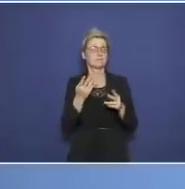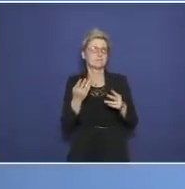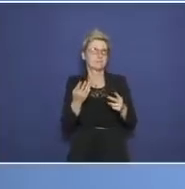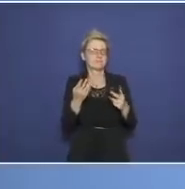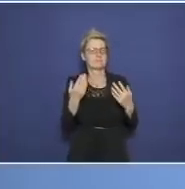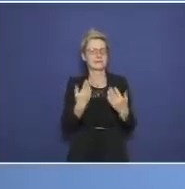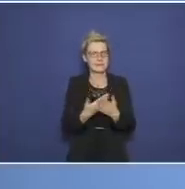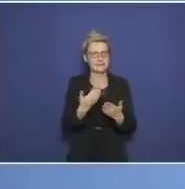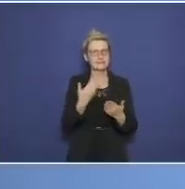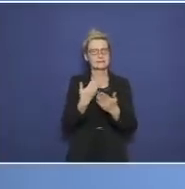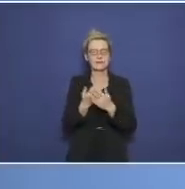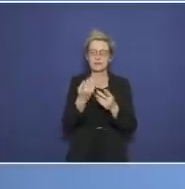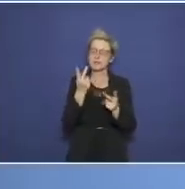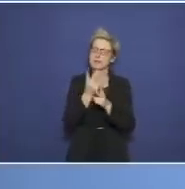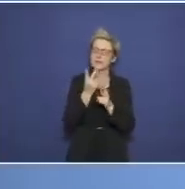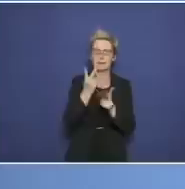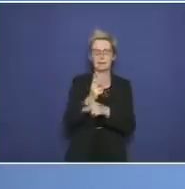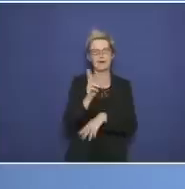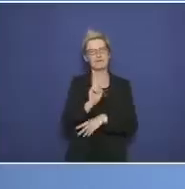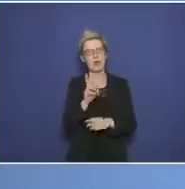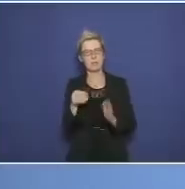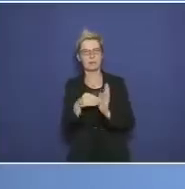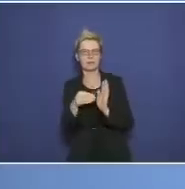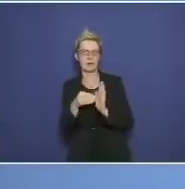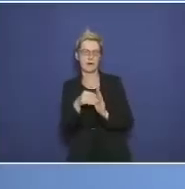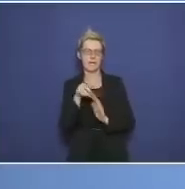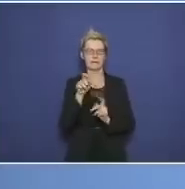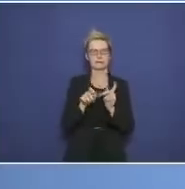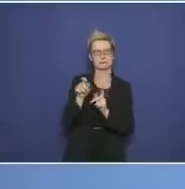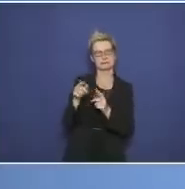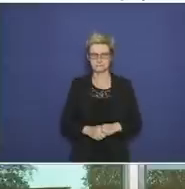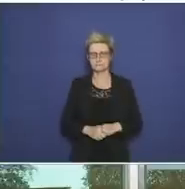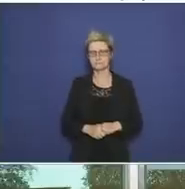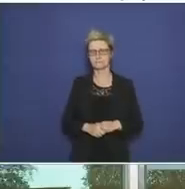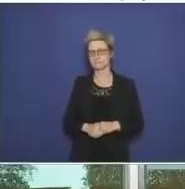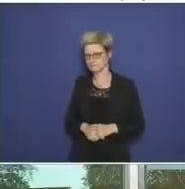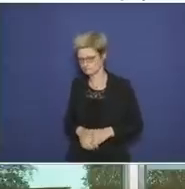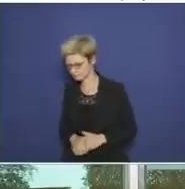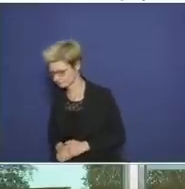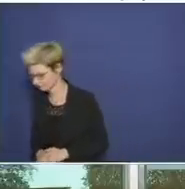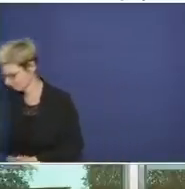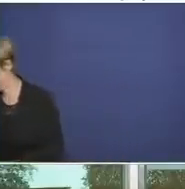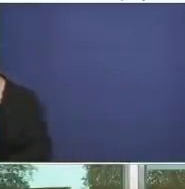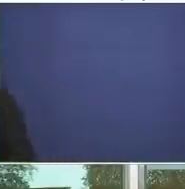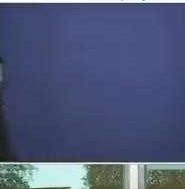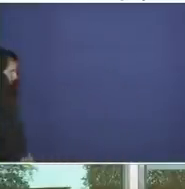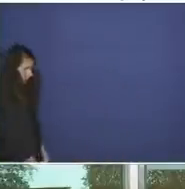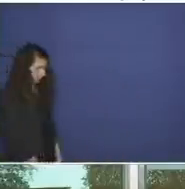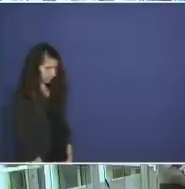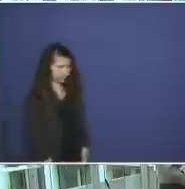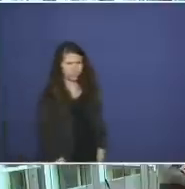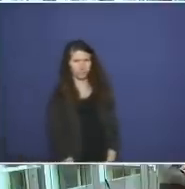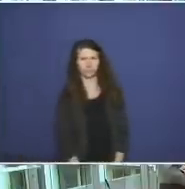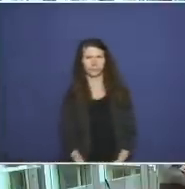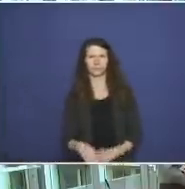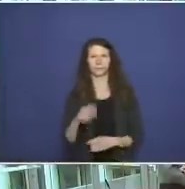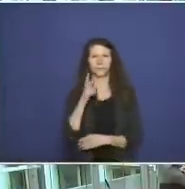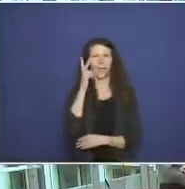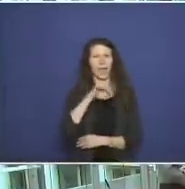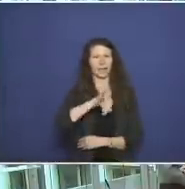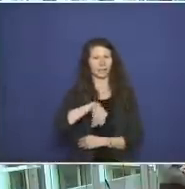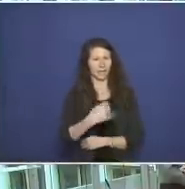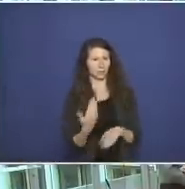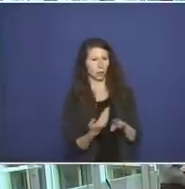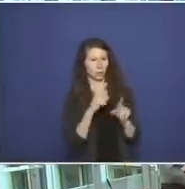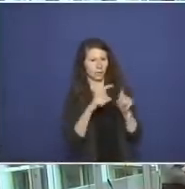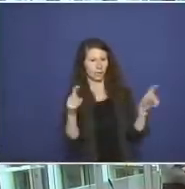wir appellieren an alle Seiten, die dort irgendwie beteiligt sind, zu deeskalieren. Herr Jessen mit einem neuen Thema. Ja, geht